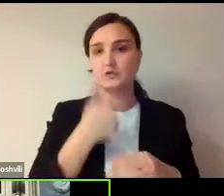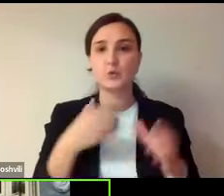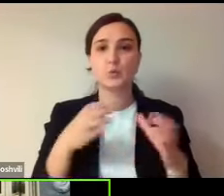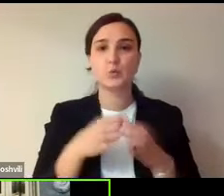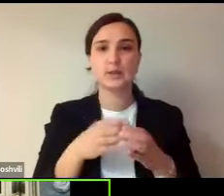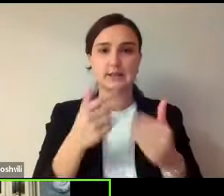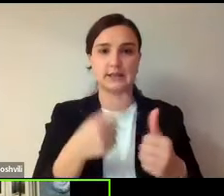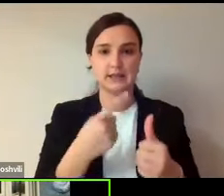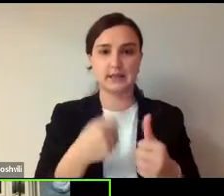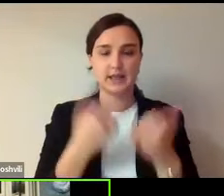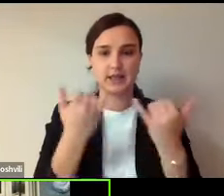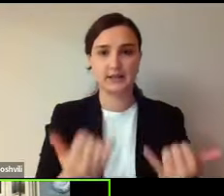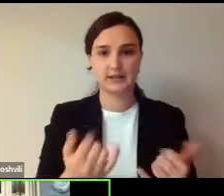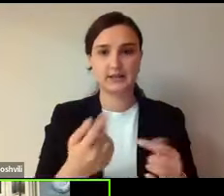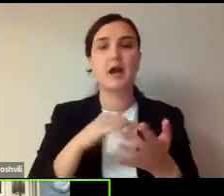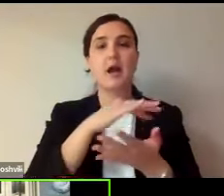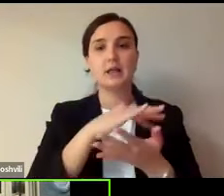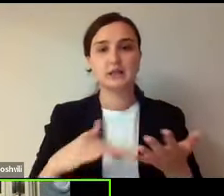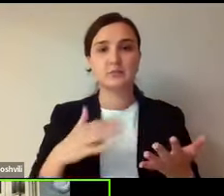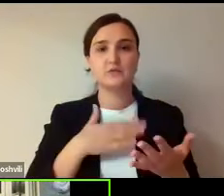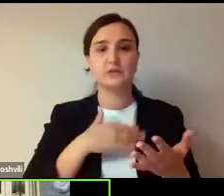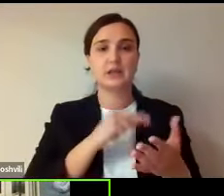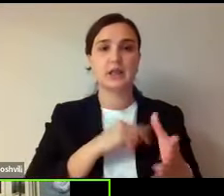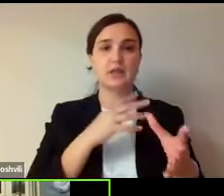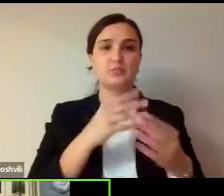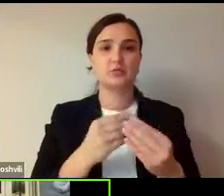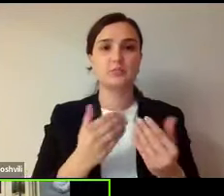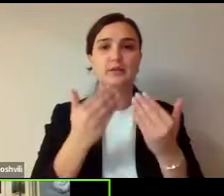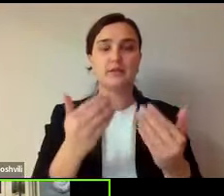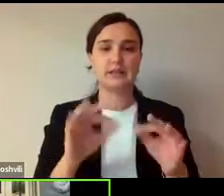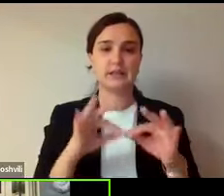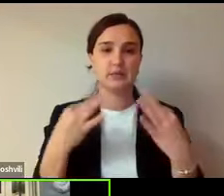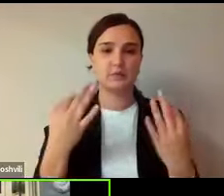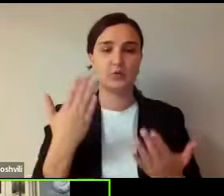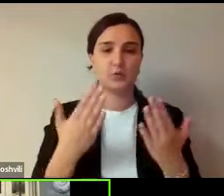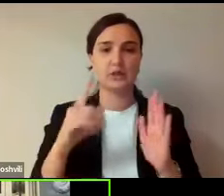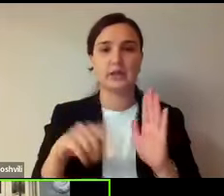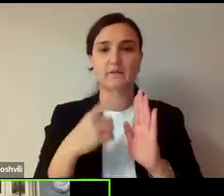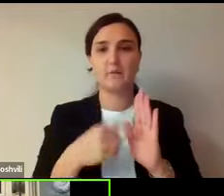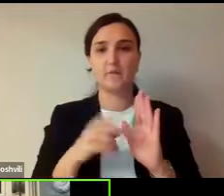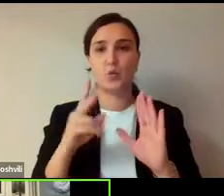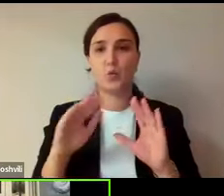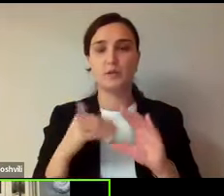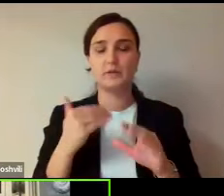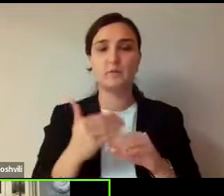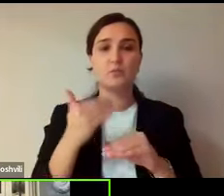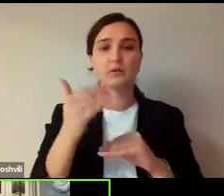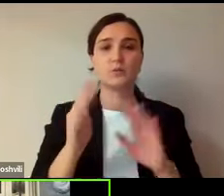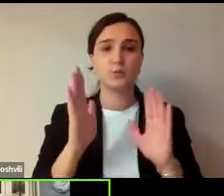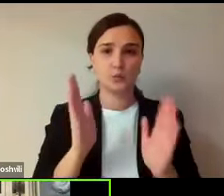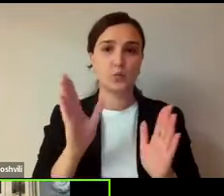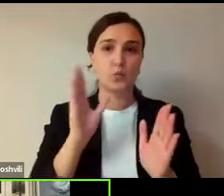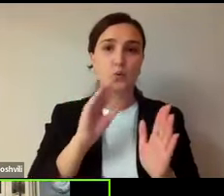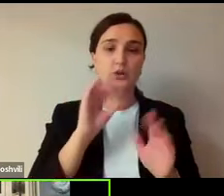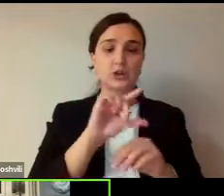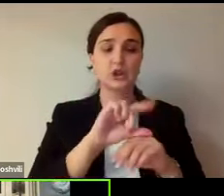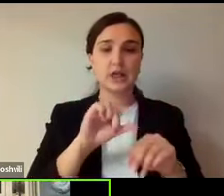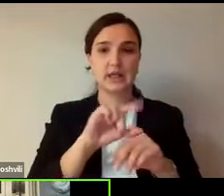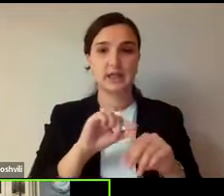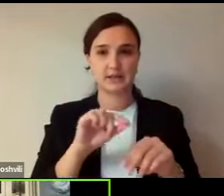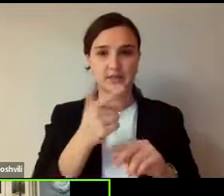რომ აგზელებ ჩვენთან თანამშრომლობას და თქვენის ნებართვით თუ კითხვები და კომენტარები მოგვიანებით შემოვა, როცა ჩანაწერს